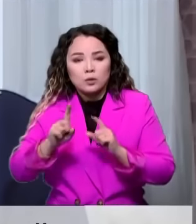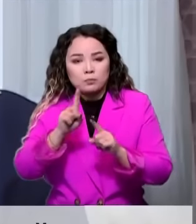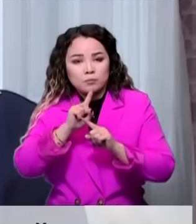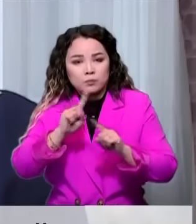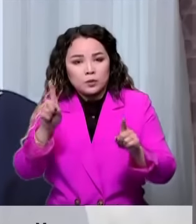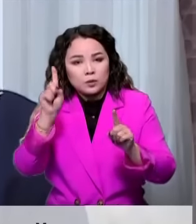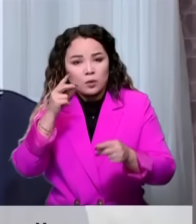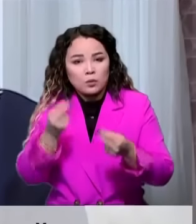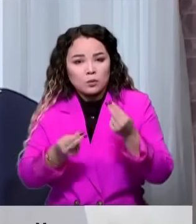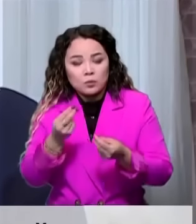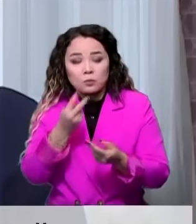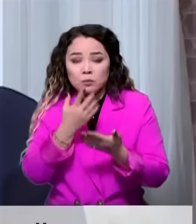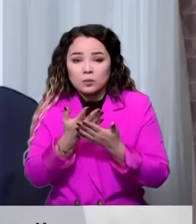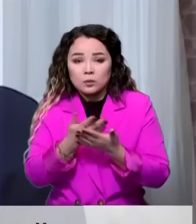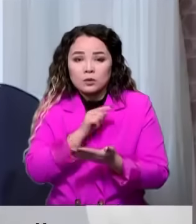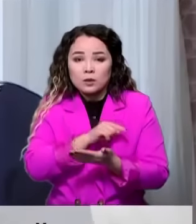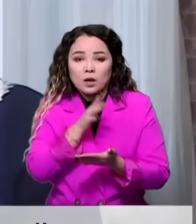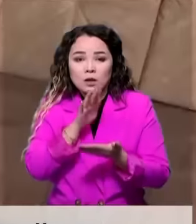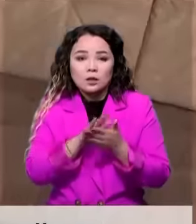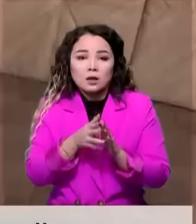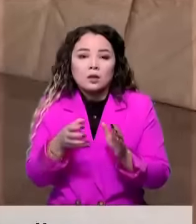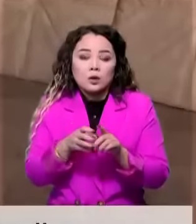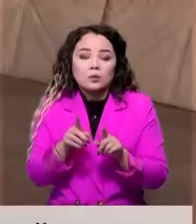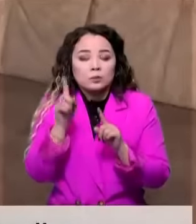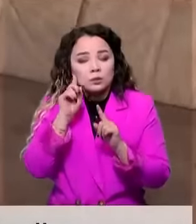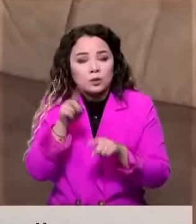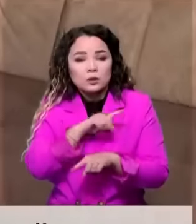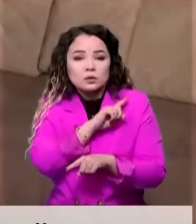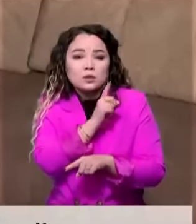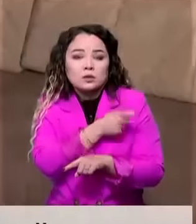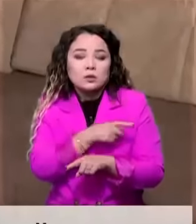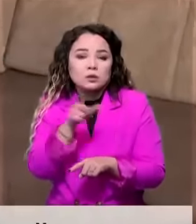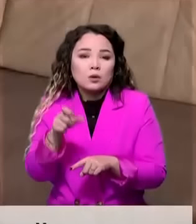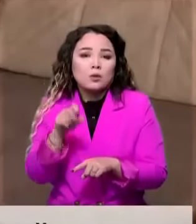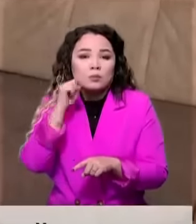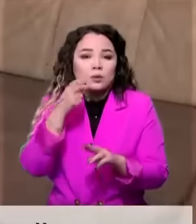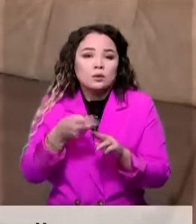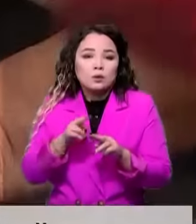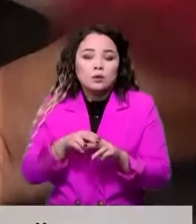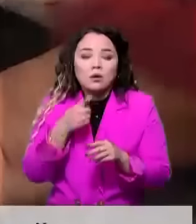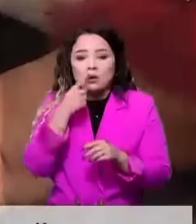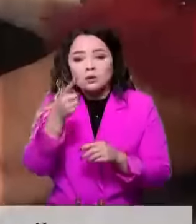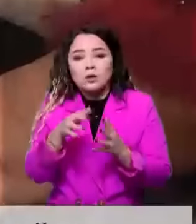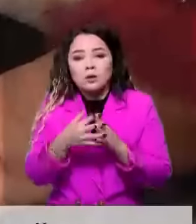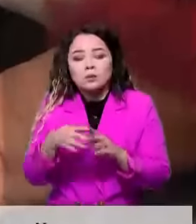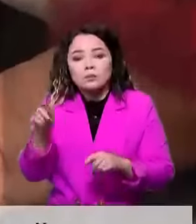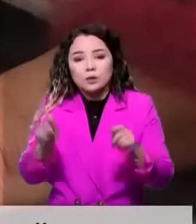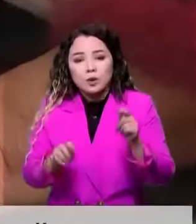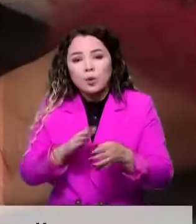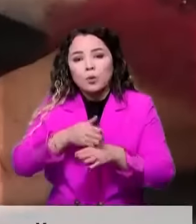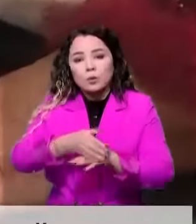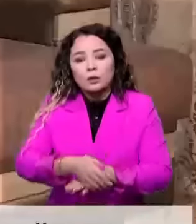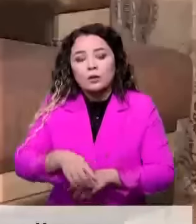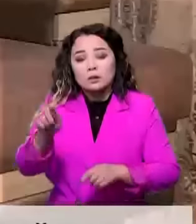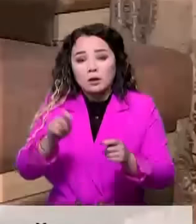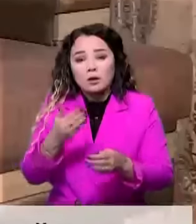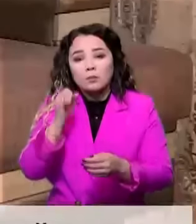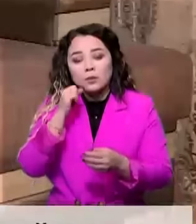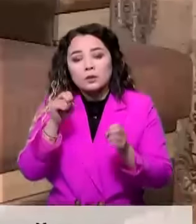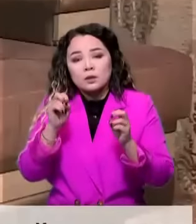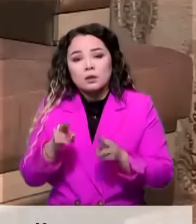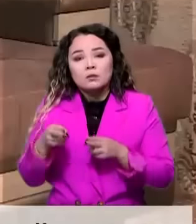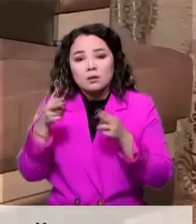ғой осындай жасқа кетті. Қарты бар үйдің қазынасы бар. Ауыл тұрғындары мен алыс жақыннан сапарлап келетін қонақтар әжейдің шаңырағына